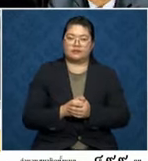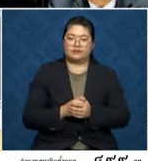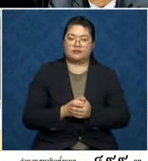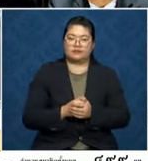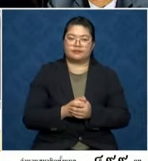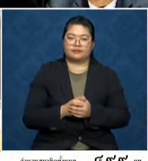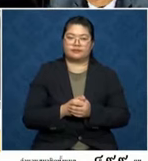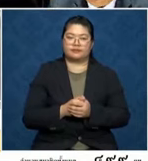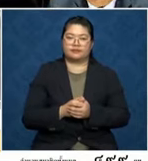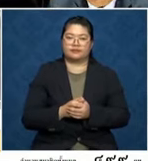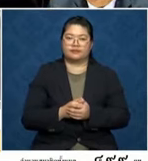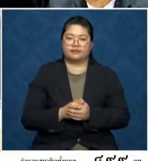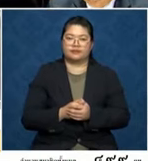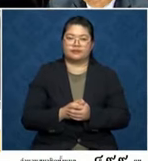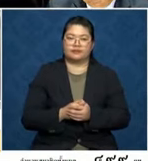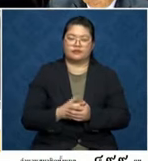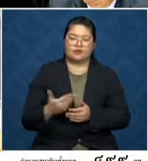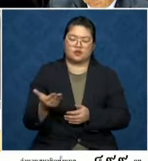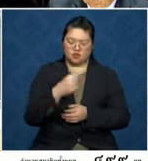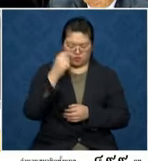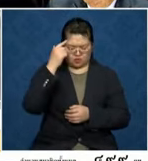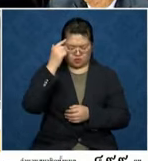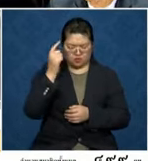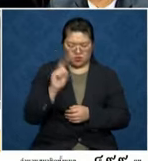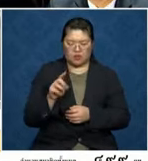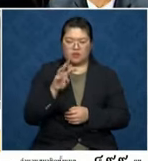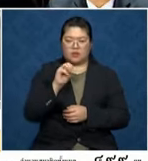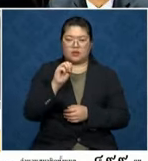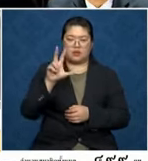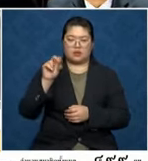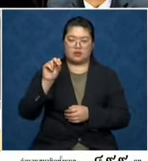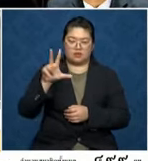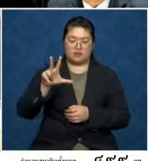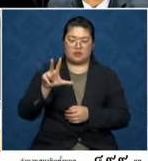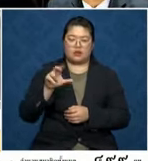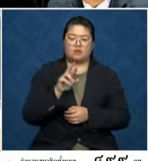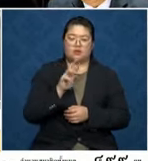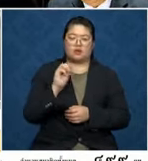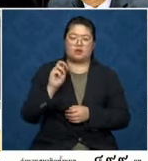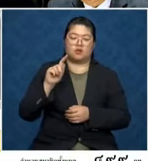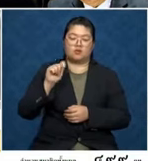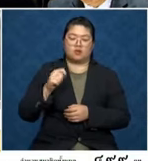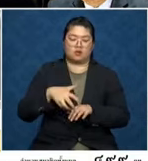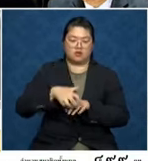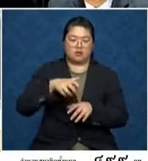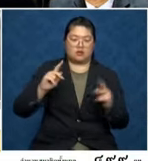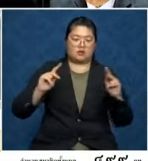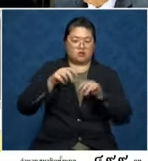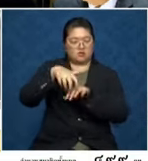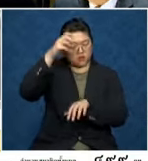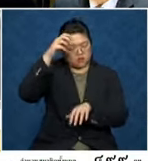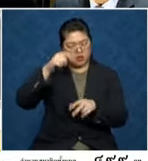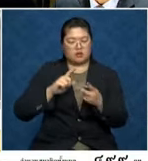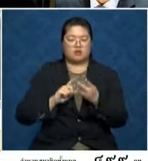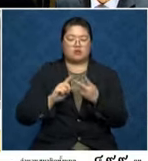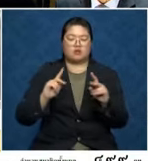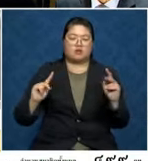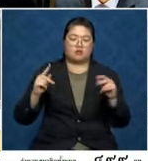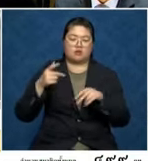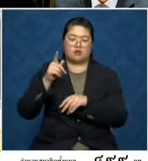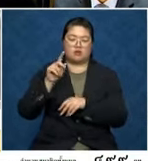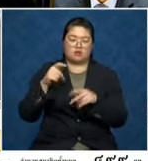กันดีนะครับว่าตามมาตรา33รัฐมนตรีว่าการกระทรวงมหาดไทยและรัฐมนตรีว่าการกระทร